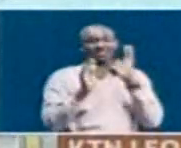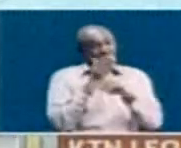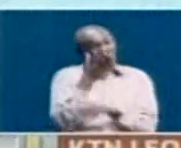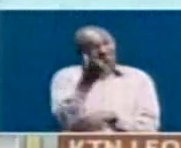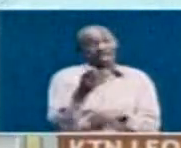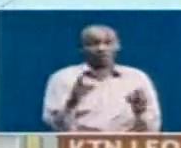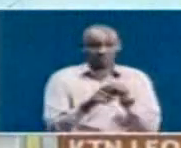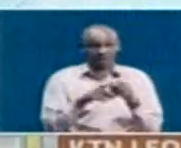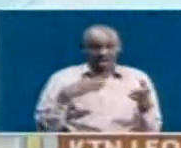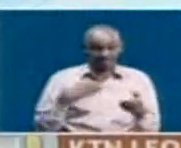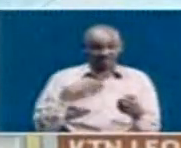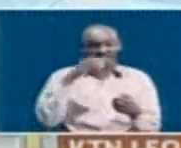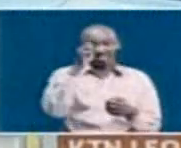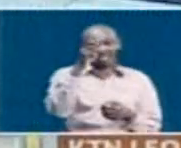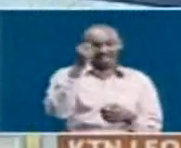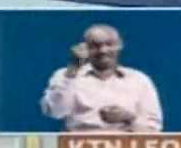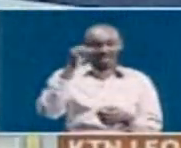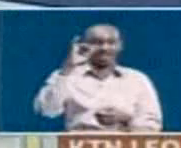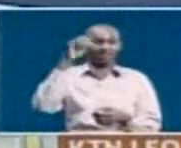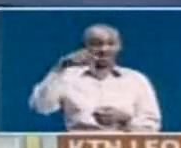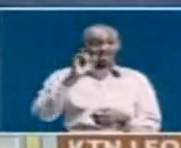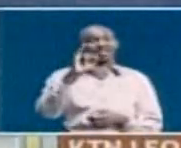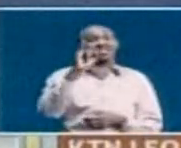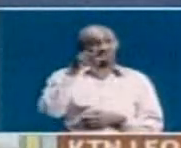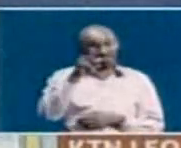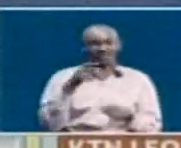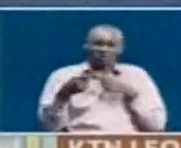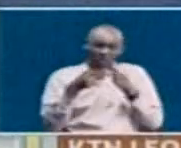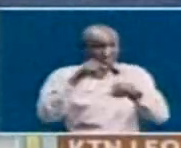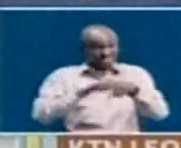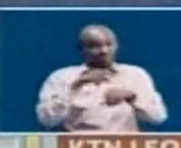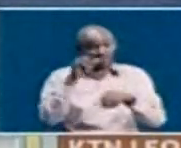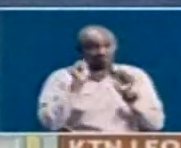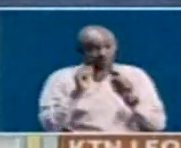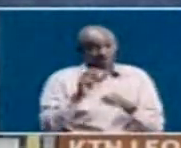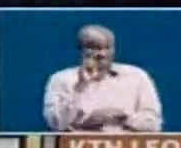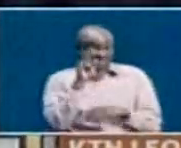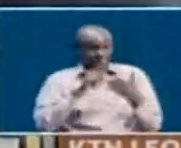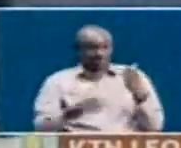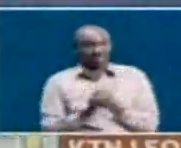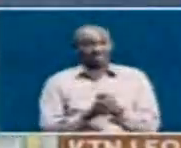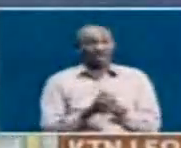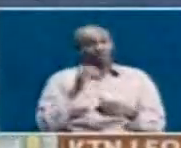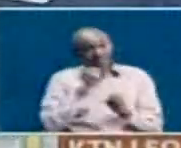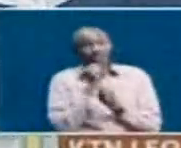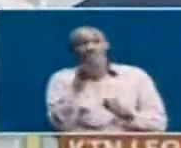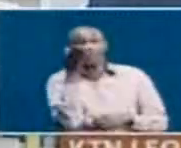vile vile wa redio, bibie Sanaipei Tande yupo hapa kidogo. Hebu kama uwezo kaingia kidogo, angalau hakikishe kama